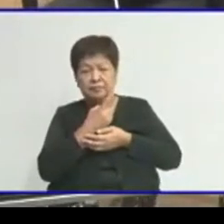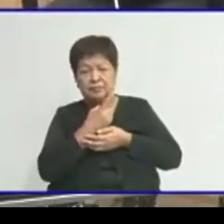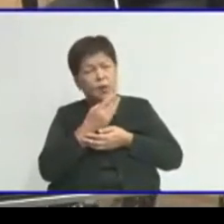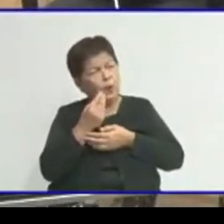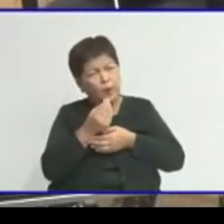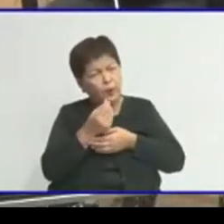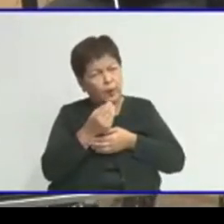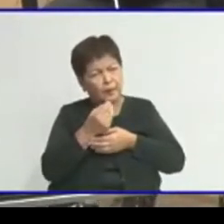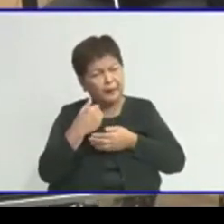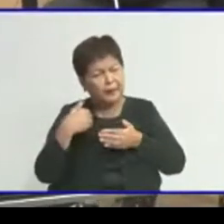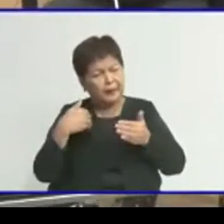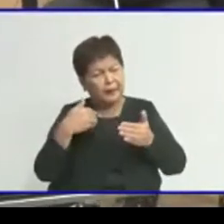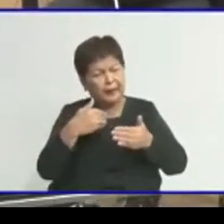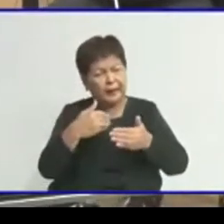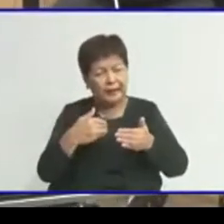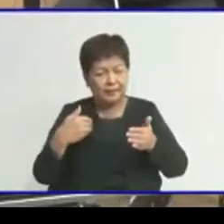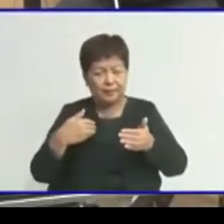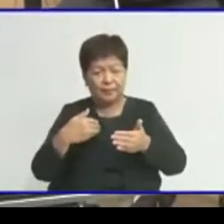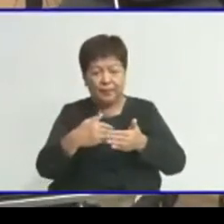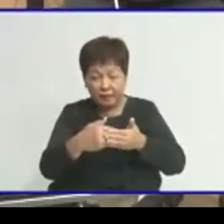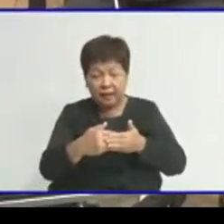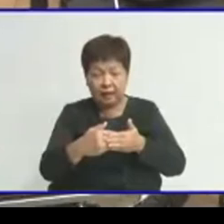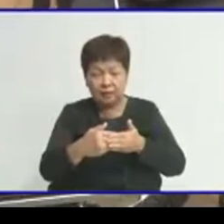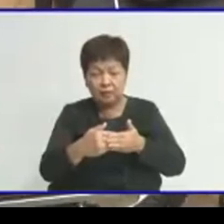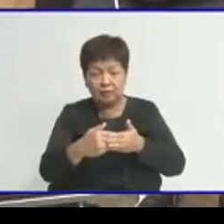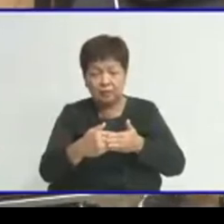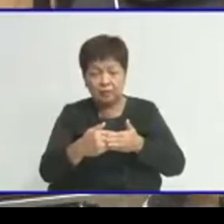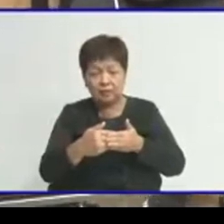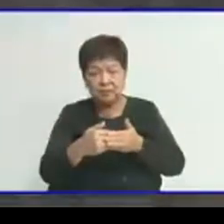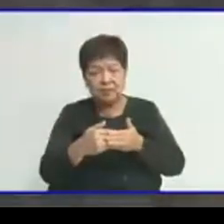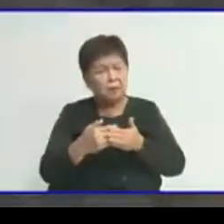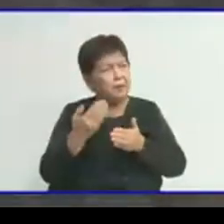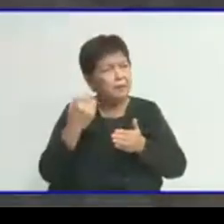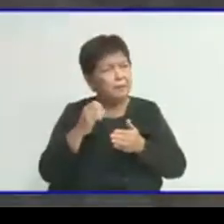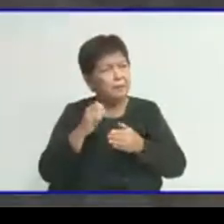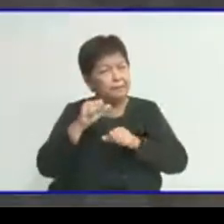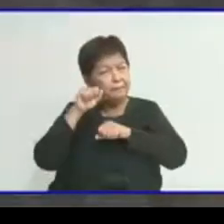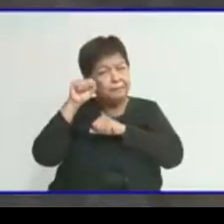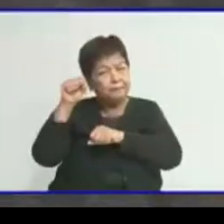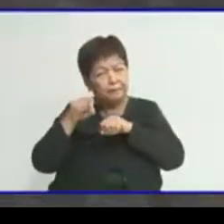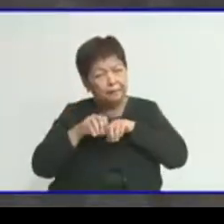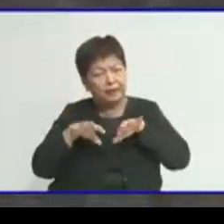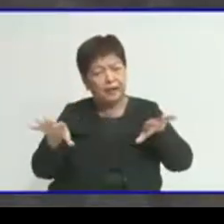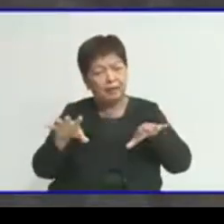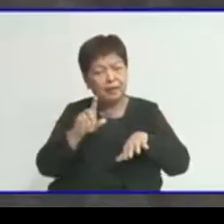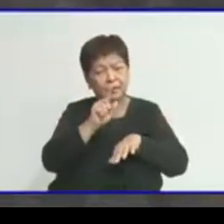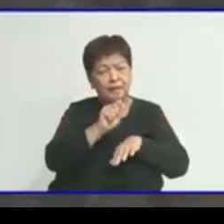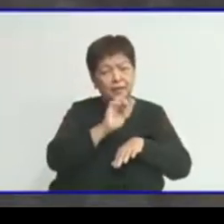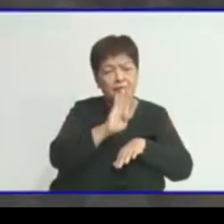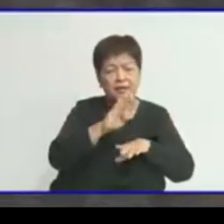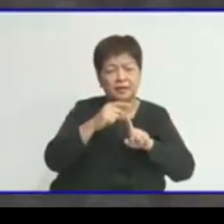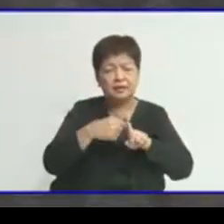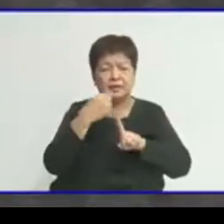เบียบเนี่ยประกาศออกมานะคะในวันที่24ธันวาคมก็จะมีเวลา180วันแต่ว่าจริงๆเนี่ยตมคือหน่วยงาน